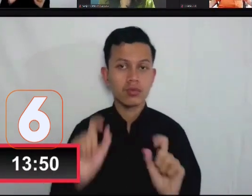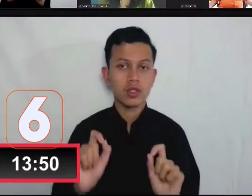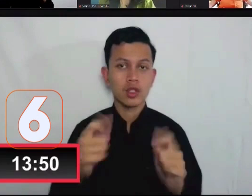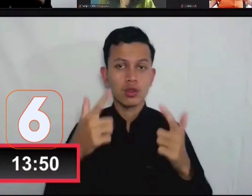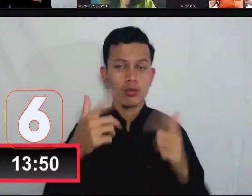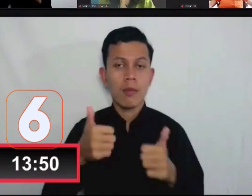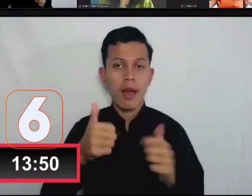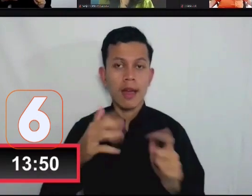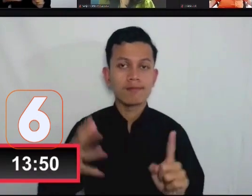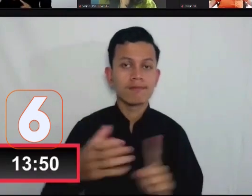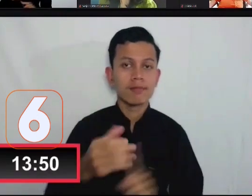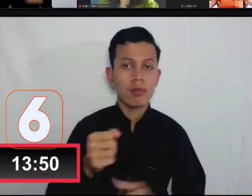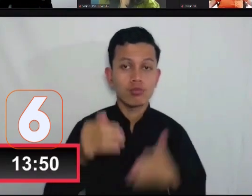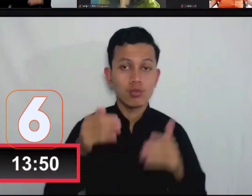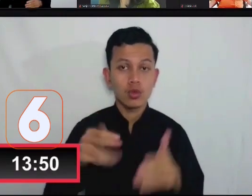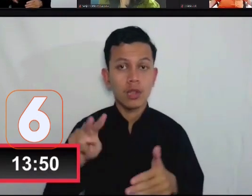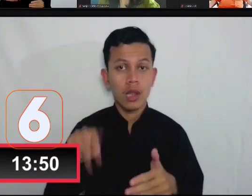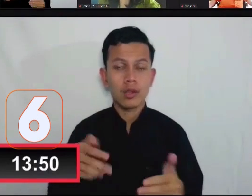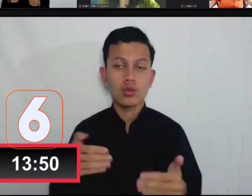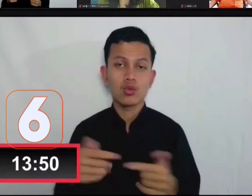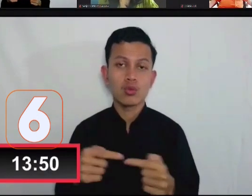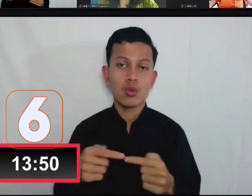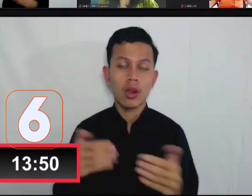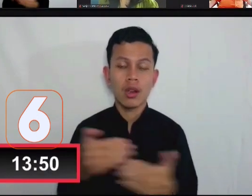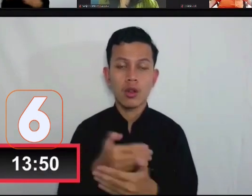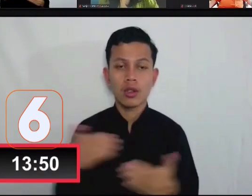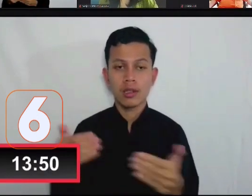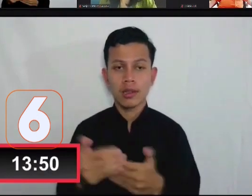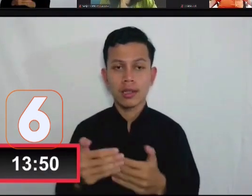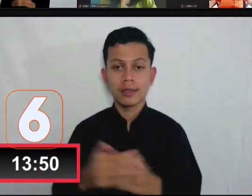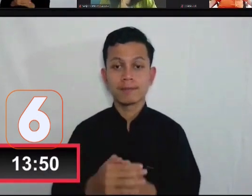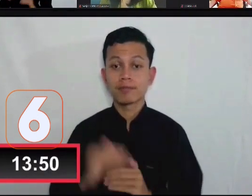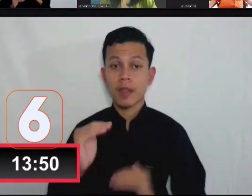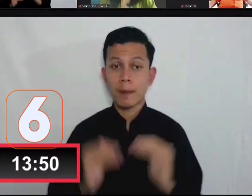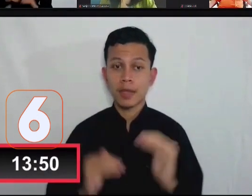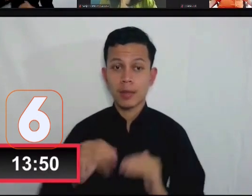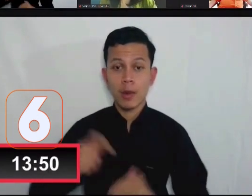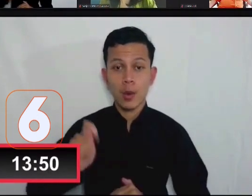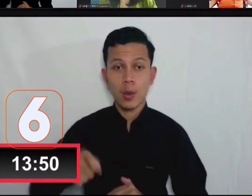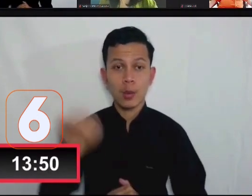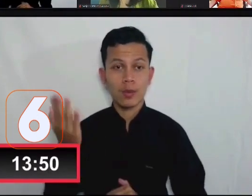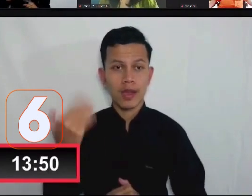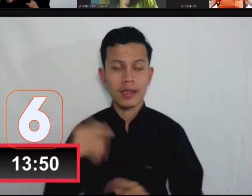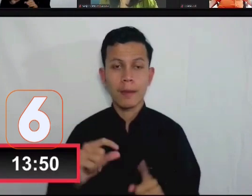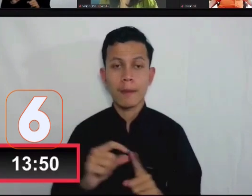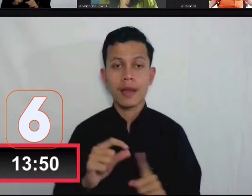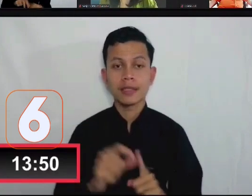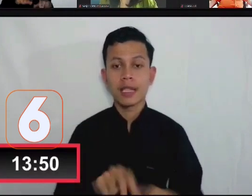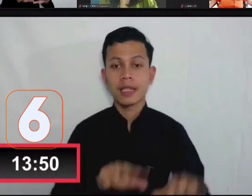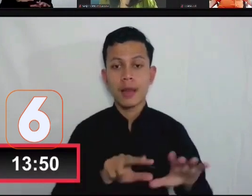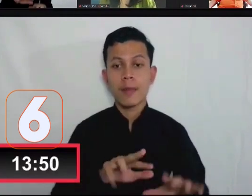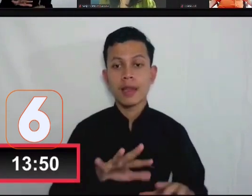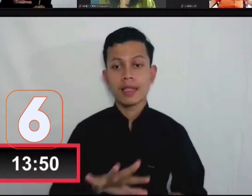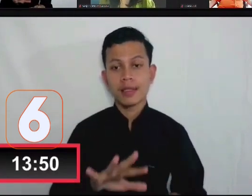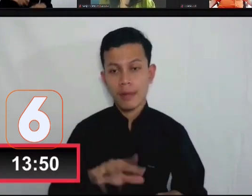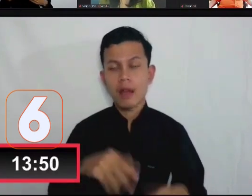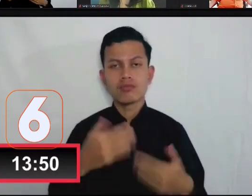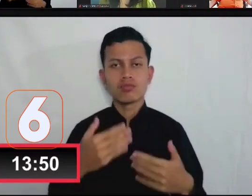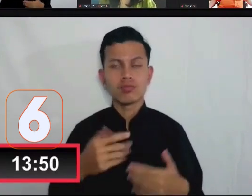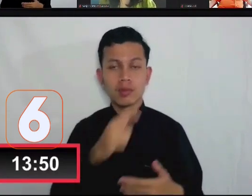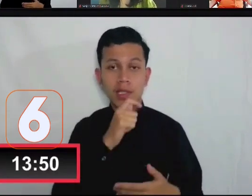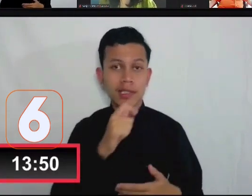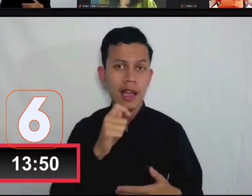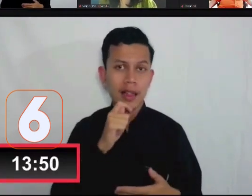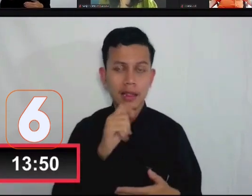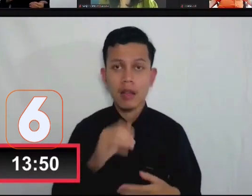berlalu lintas menimbang Berdasarkan uraian pertimbangan hukum Di Atas Normal pasal 85 ayat 2 undang-undang 22 2009 telah ternyata tidak